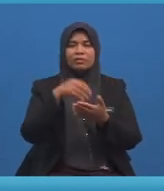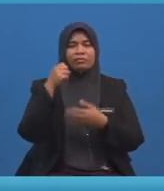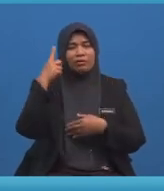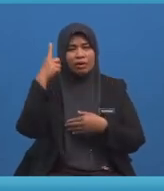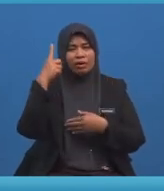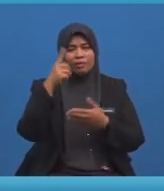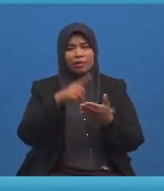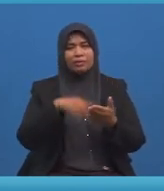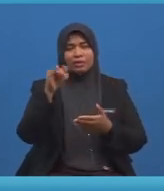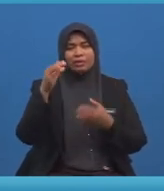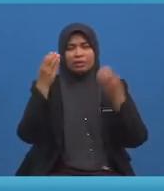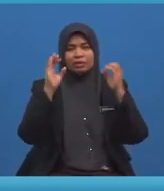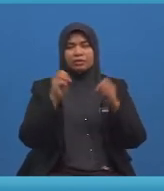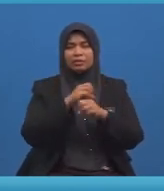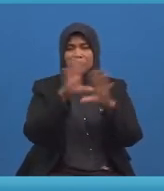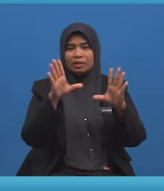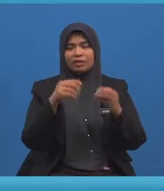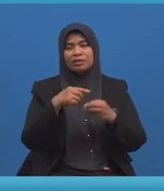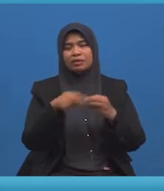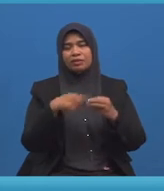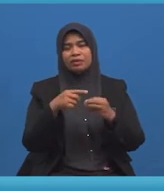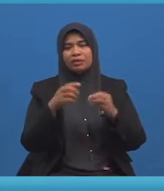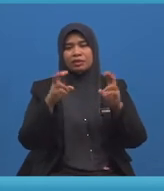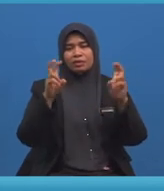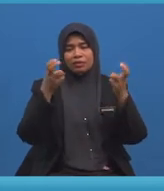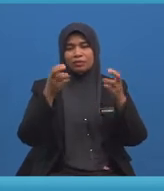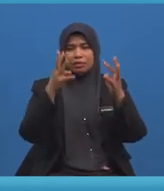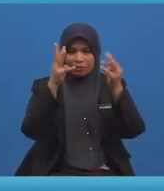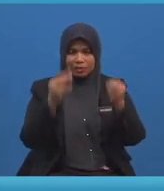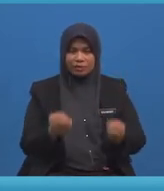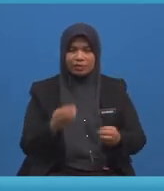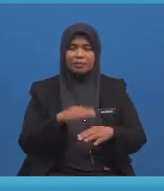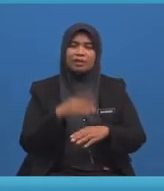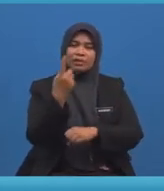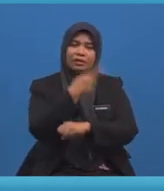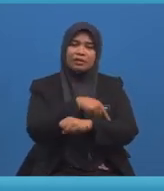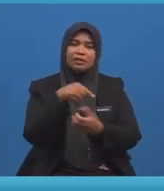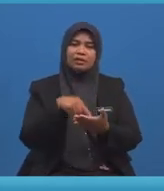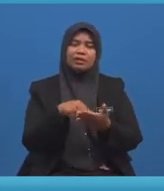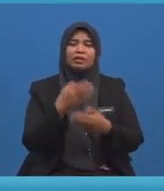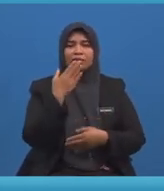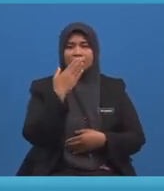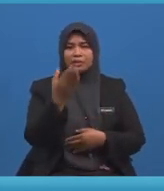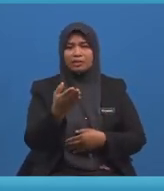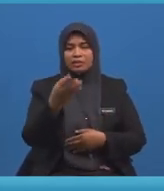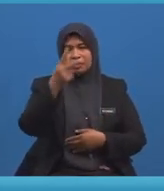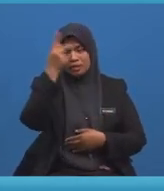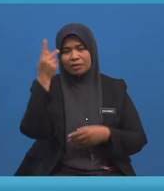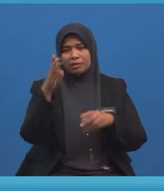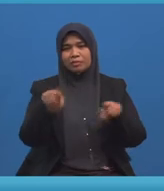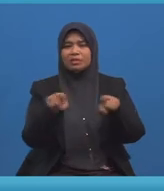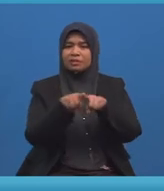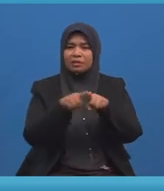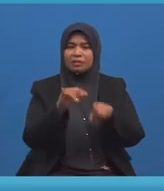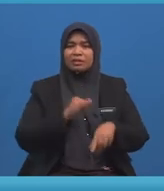faham apa yang cikgu terangkan tentang topik manusia pada hari ini. Terima kasih kerana